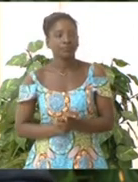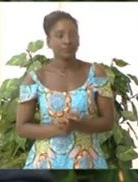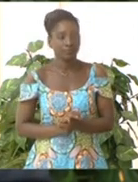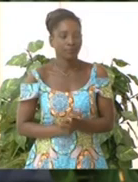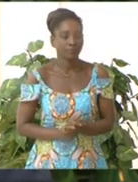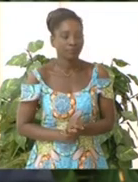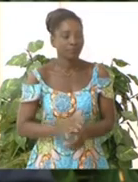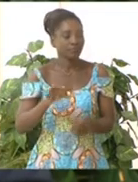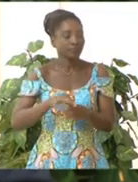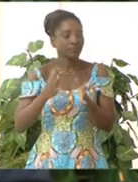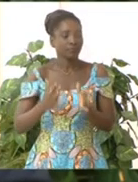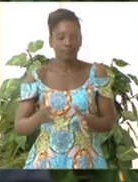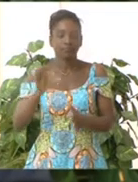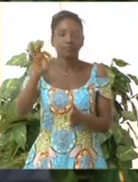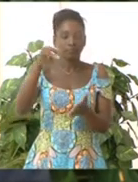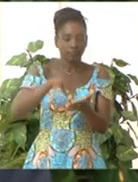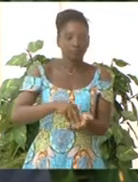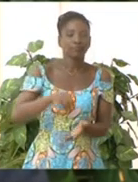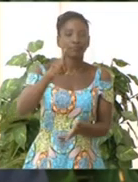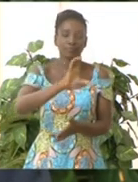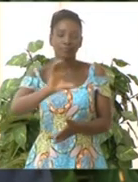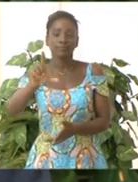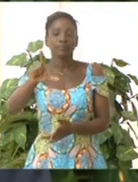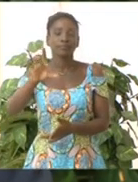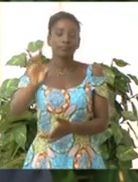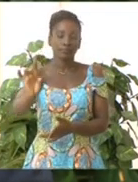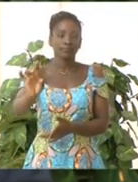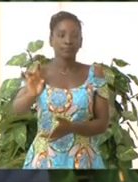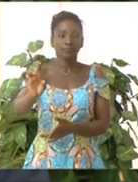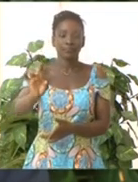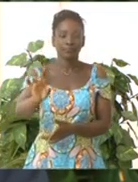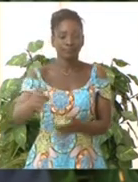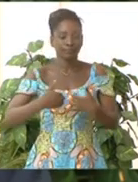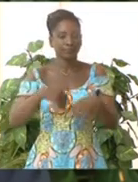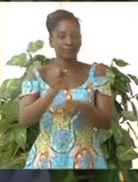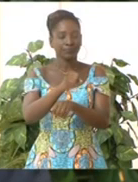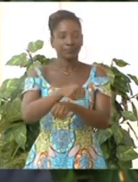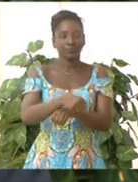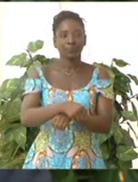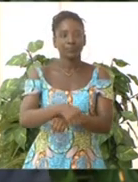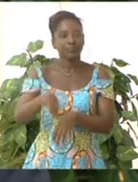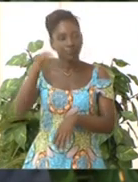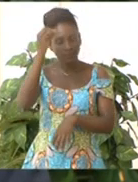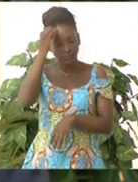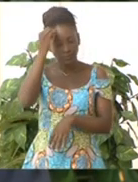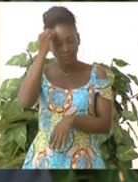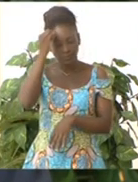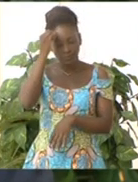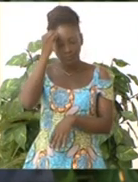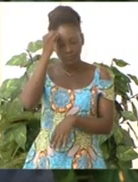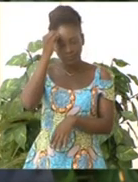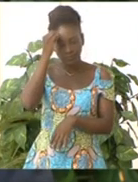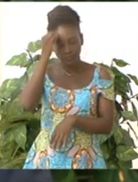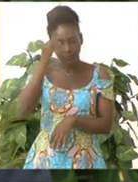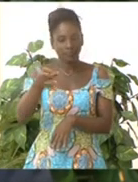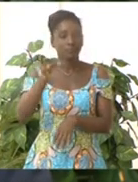exprimés 9128 ont obtenu alassane ouattara